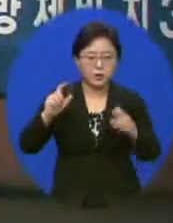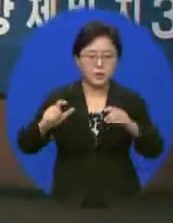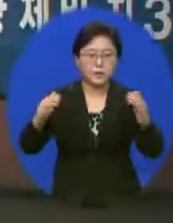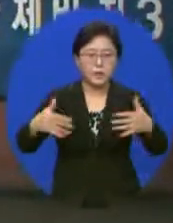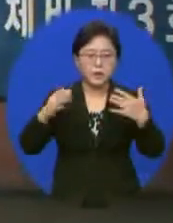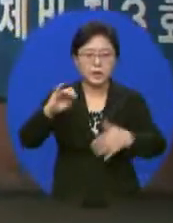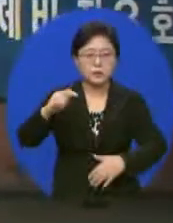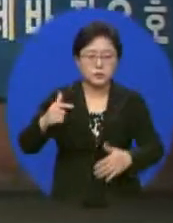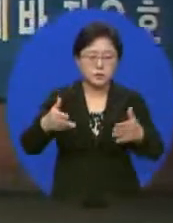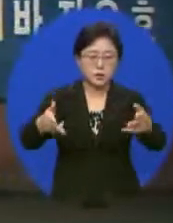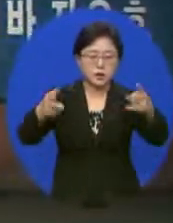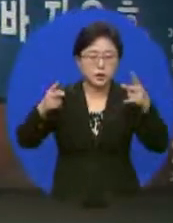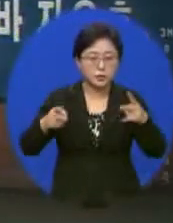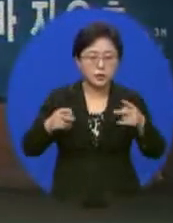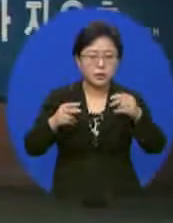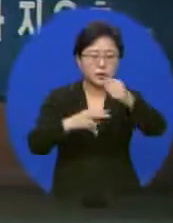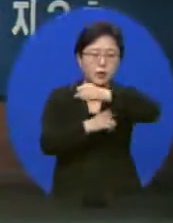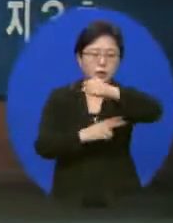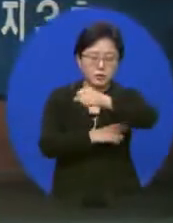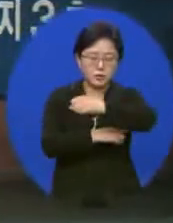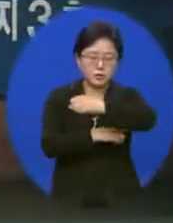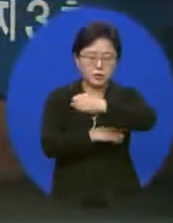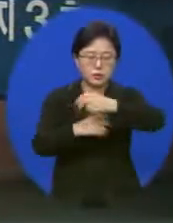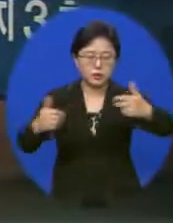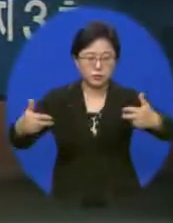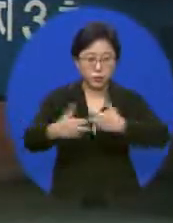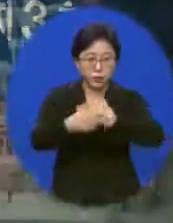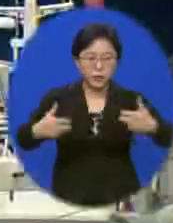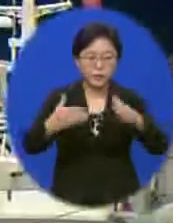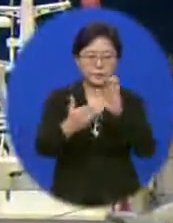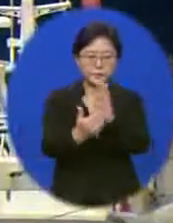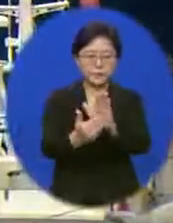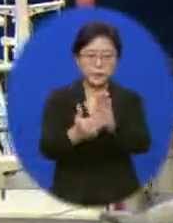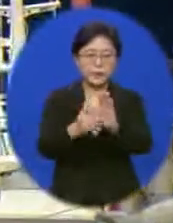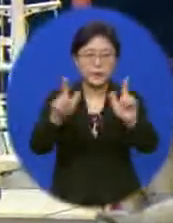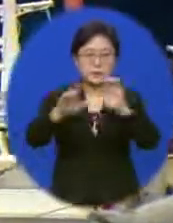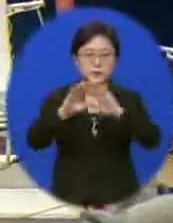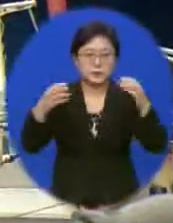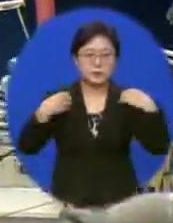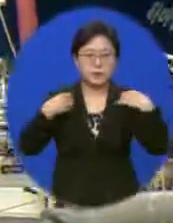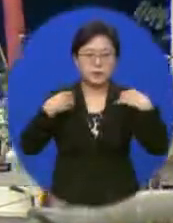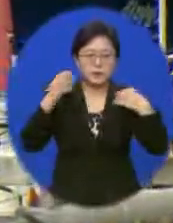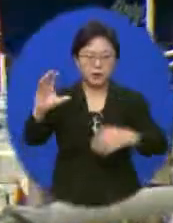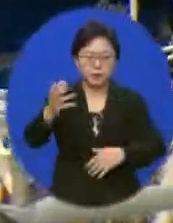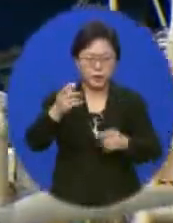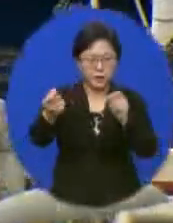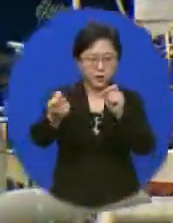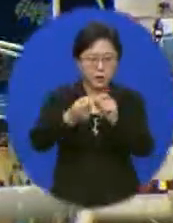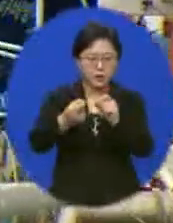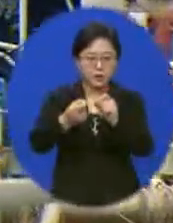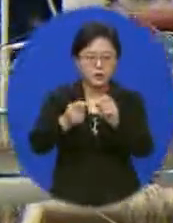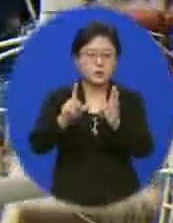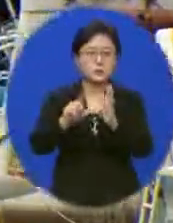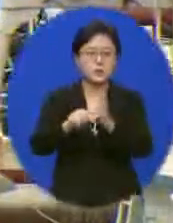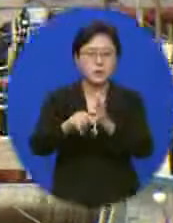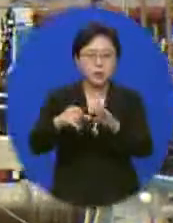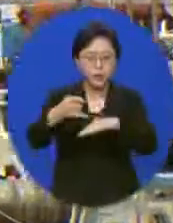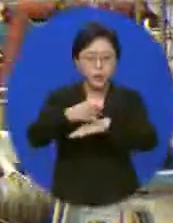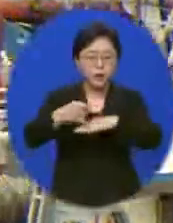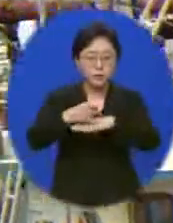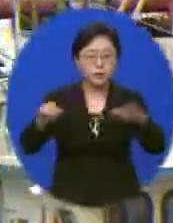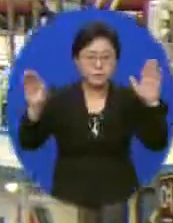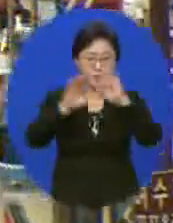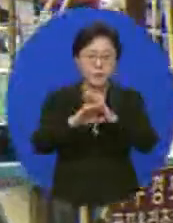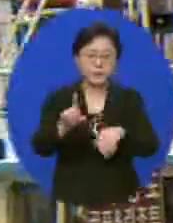불면 이순신 대교 등 해상 교량도 통행을 통제합니다. 기상청은 태풍에 가장 가깝게 접근하는 시각을